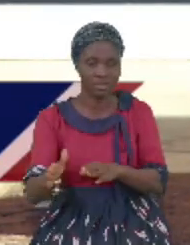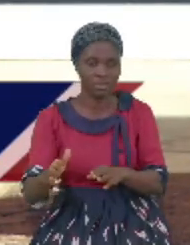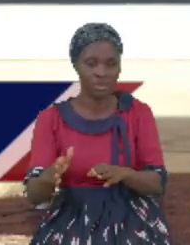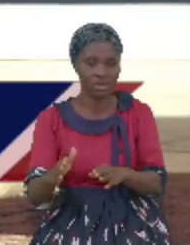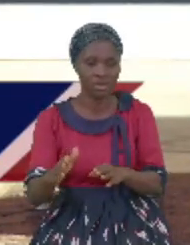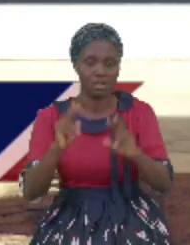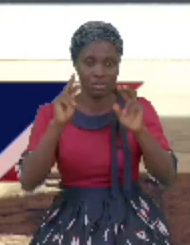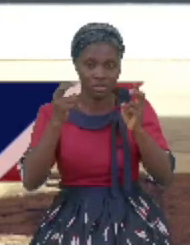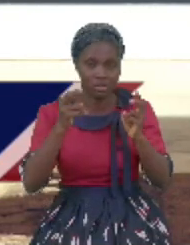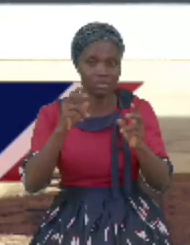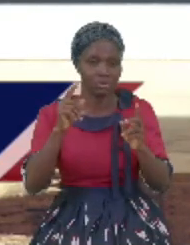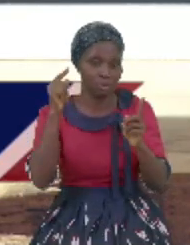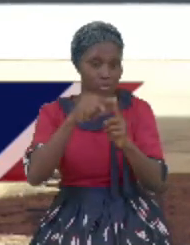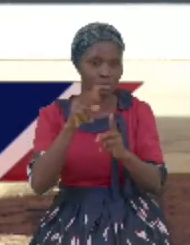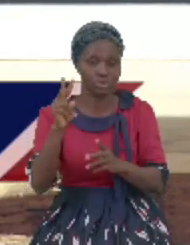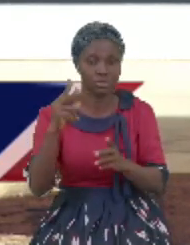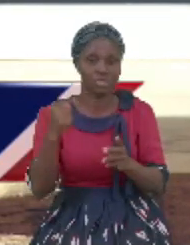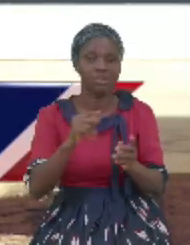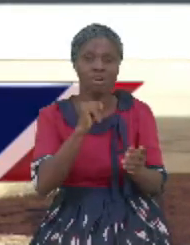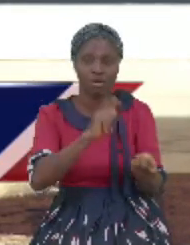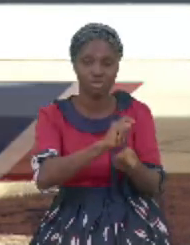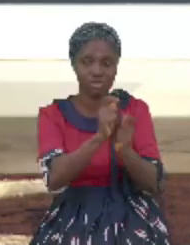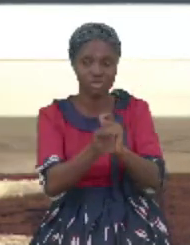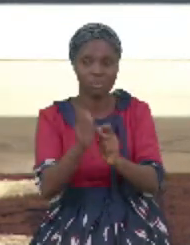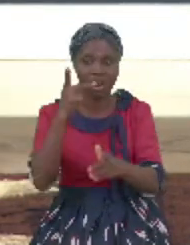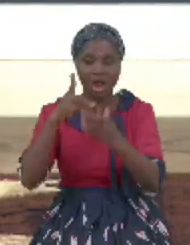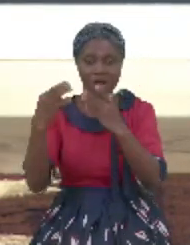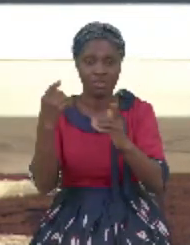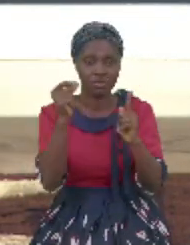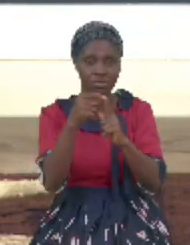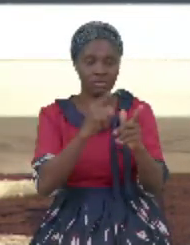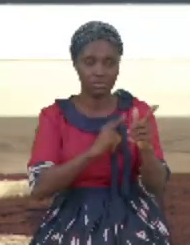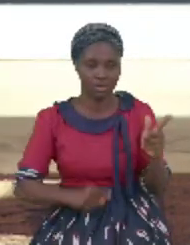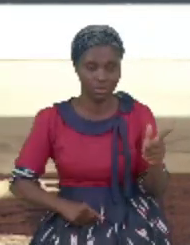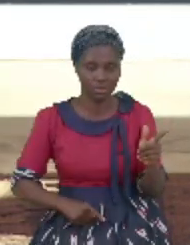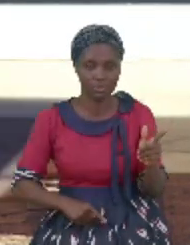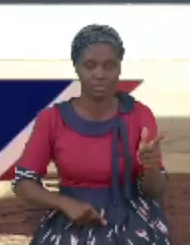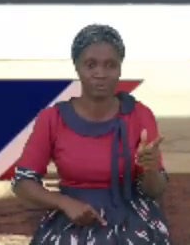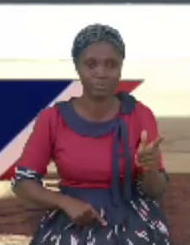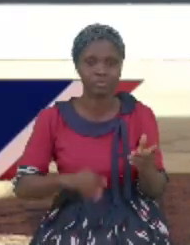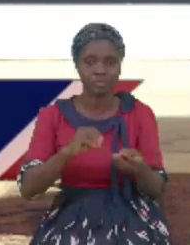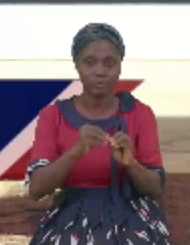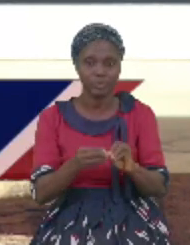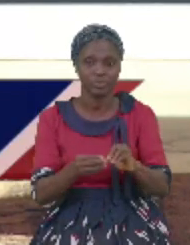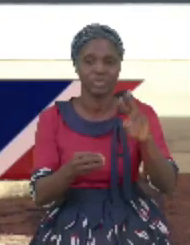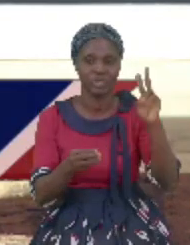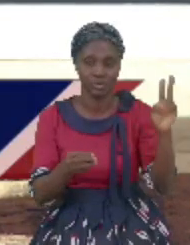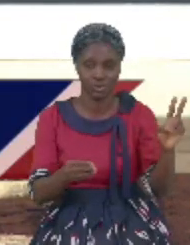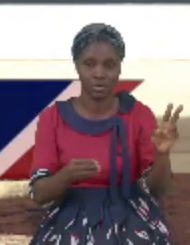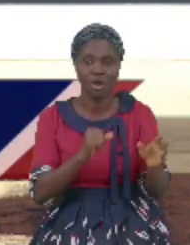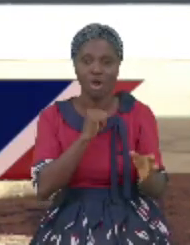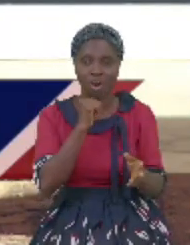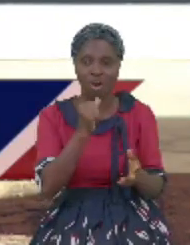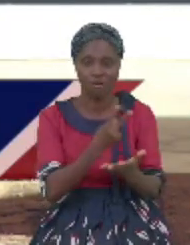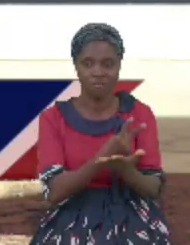La prophétie inchangeable de la parole de l'Éternel. 2. Point. La